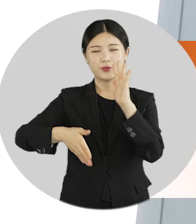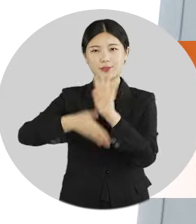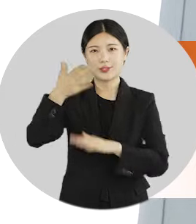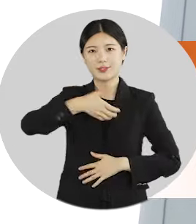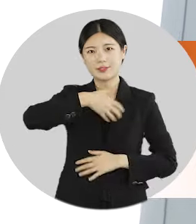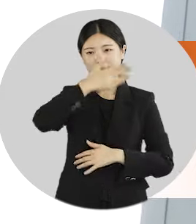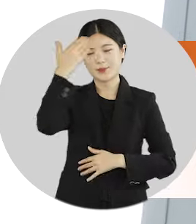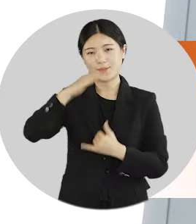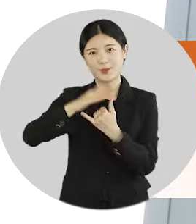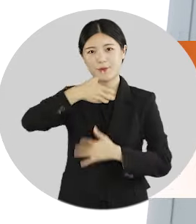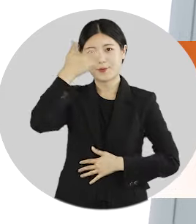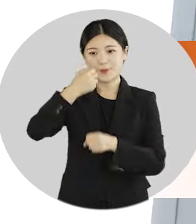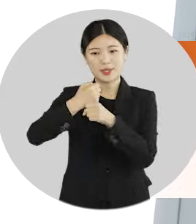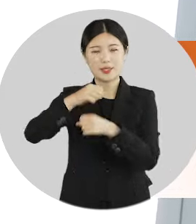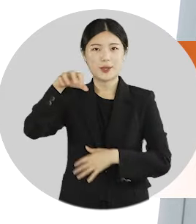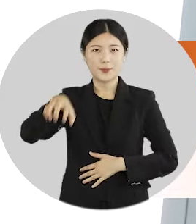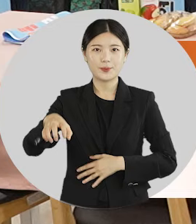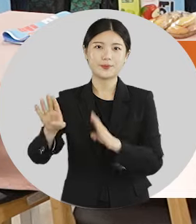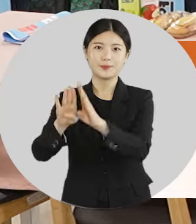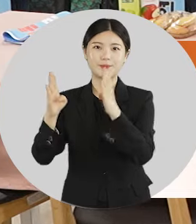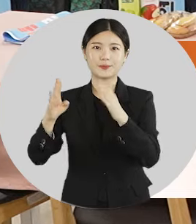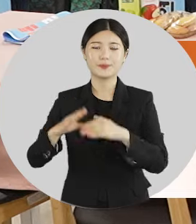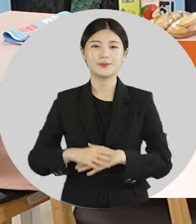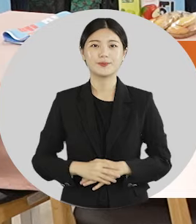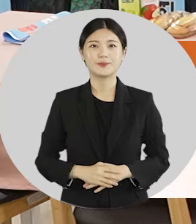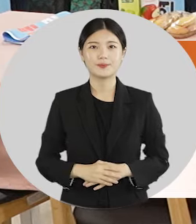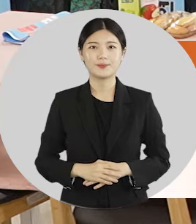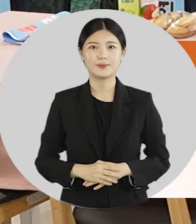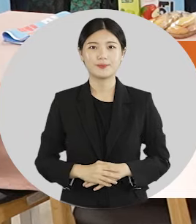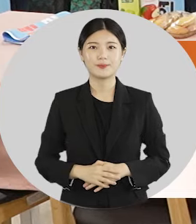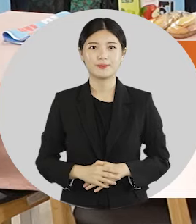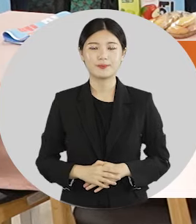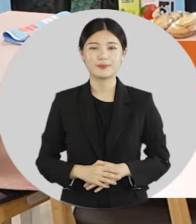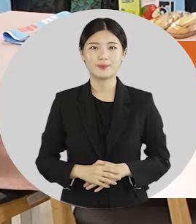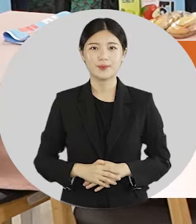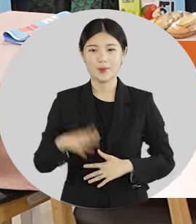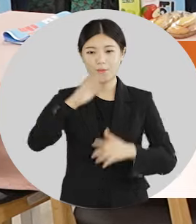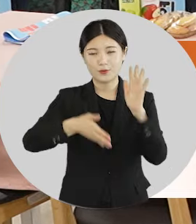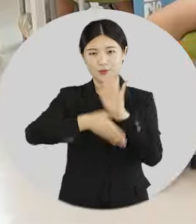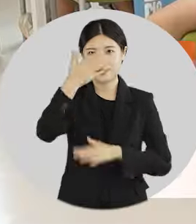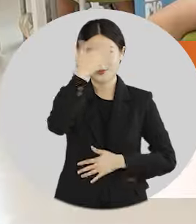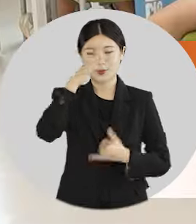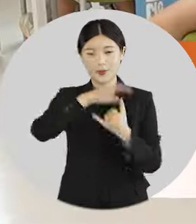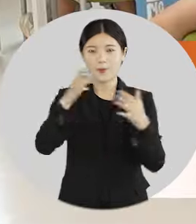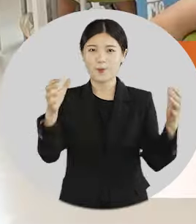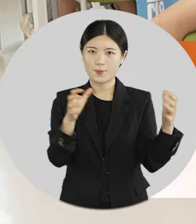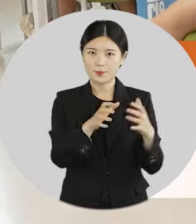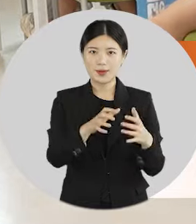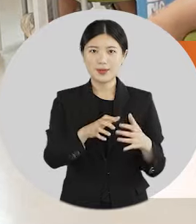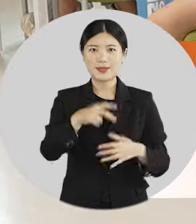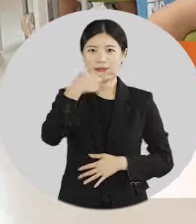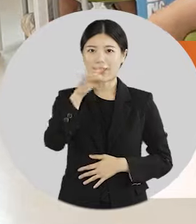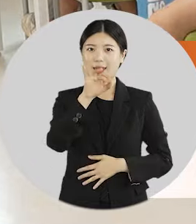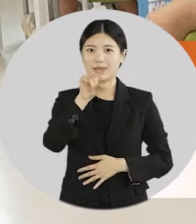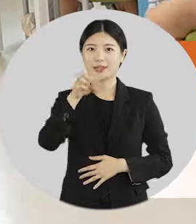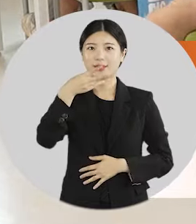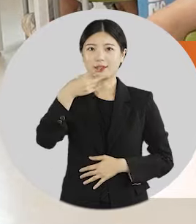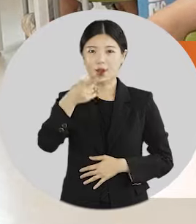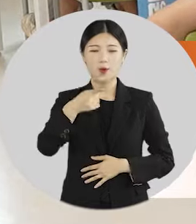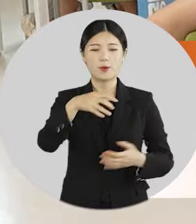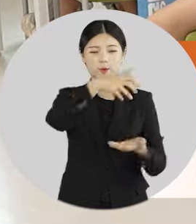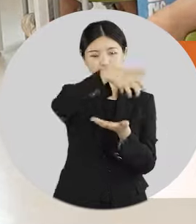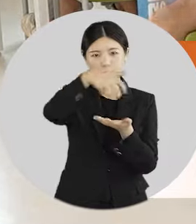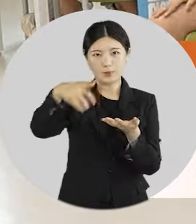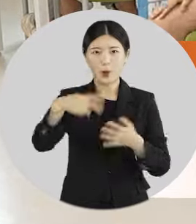17일 공주시 청소년 꿈창작소 대회의실에서 열렸습니다. 공주시 청소년들이 빅데이터를